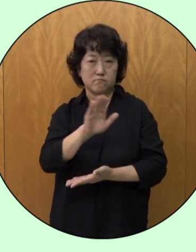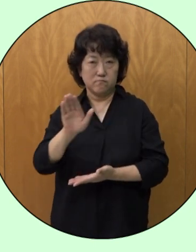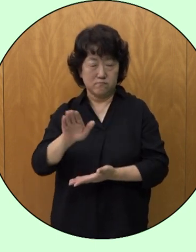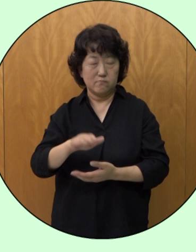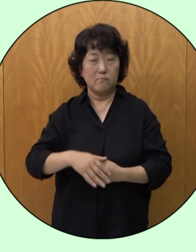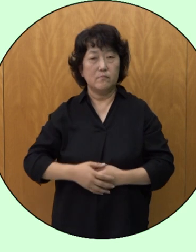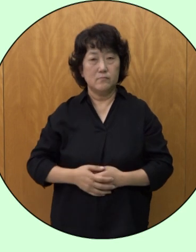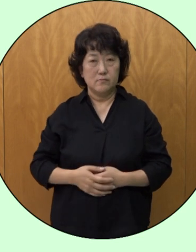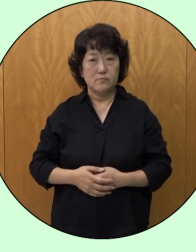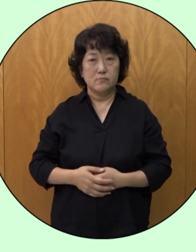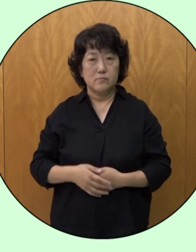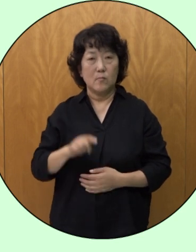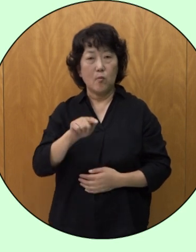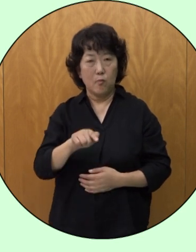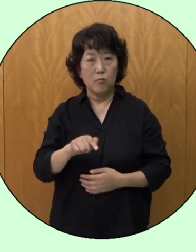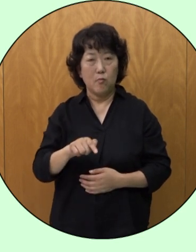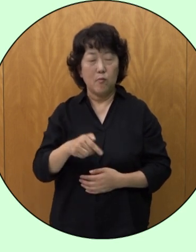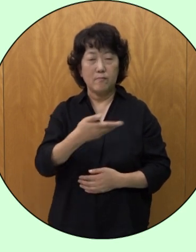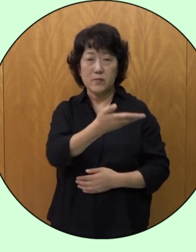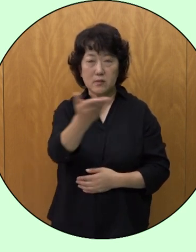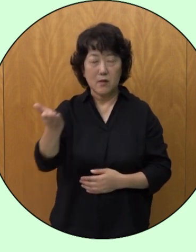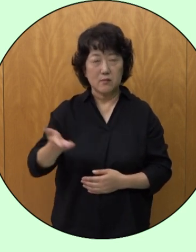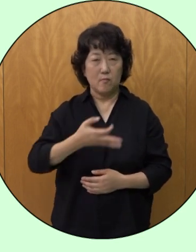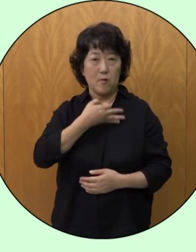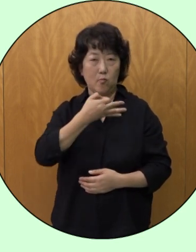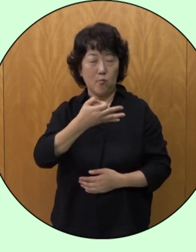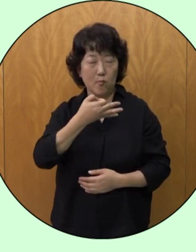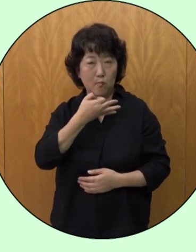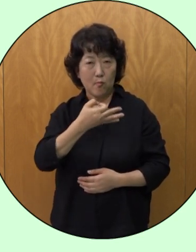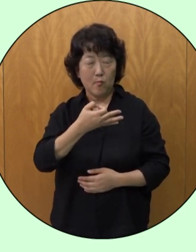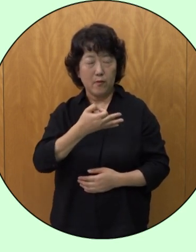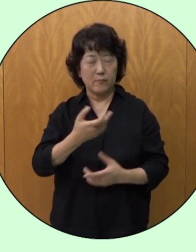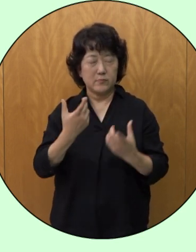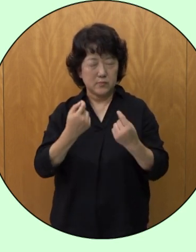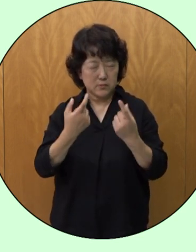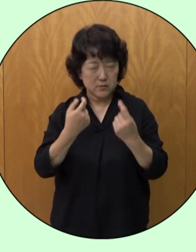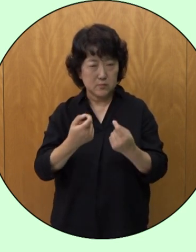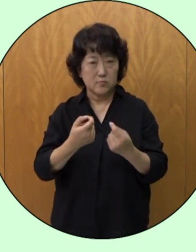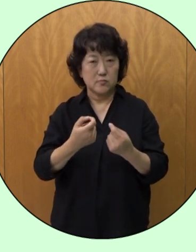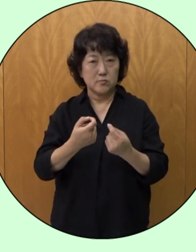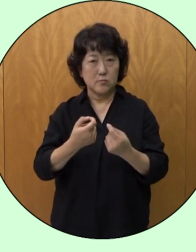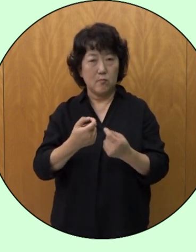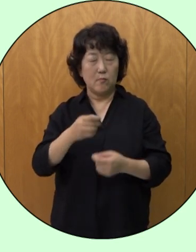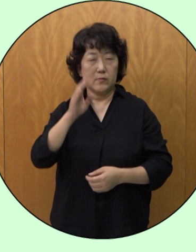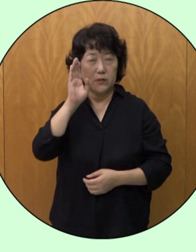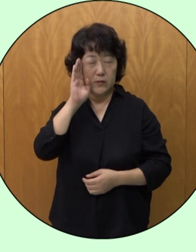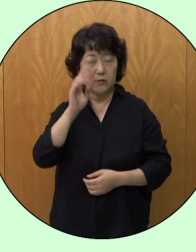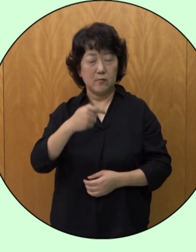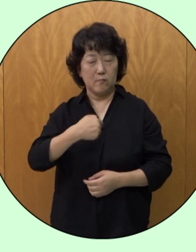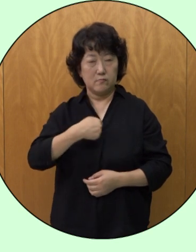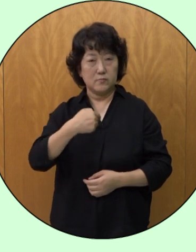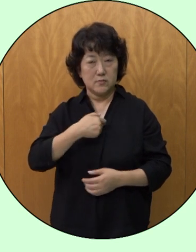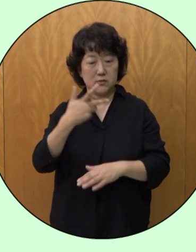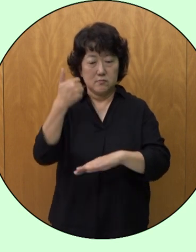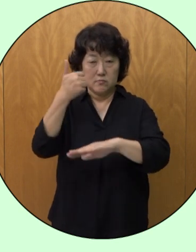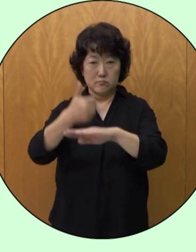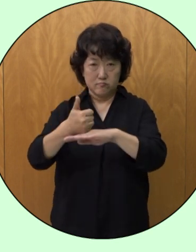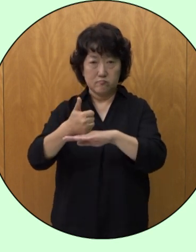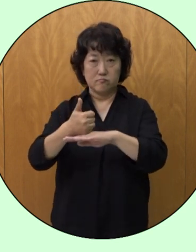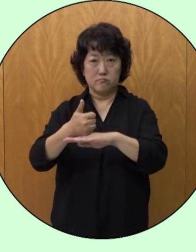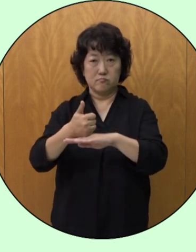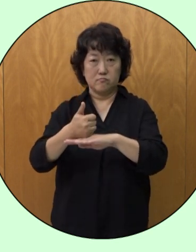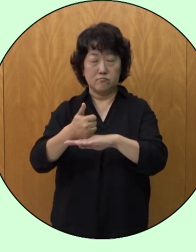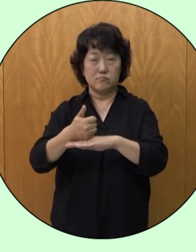ました。こうした方々の声に真摯に耳を傾けて、私が市長就任以